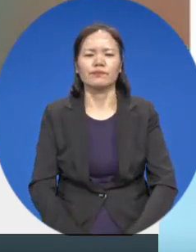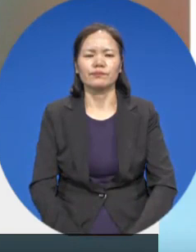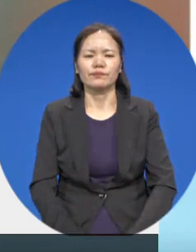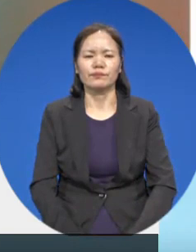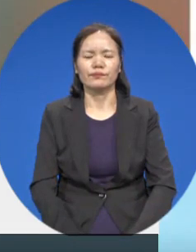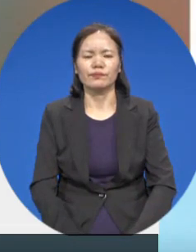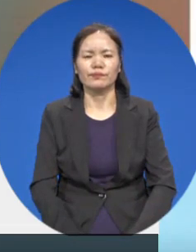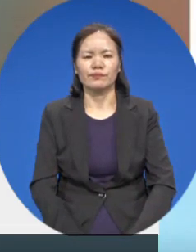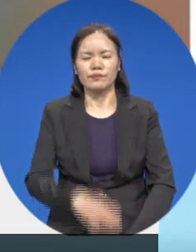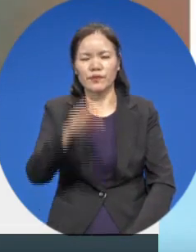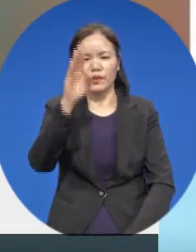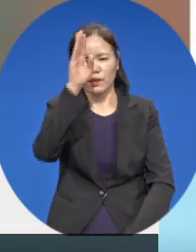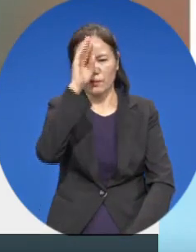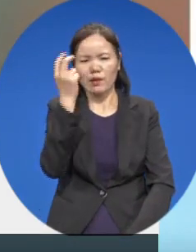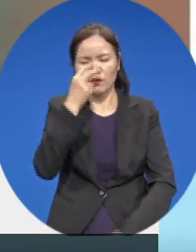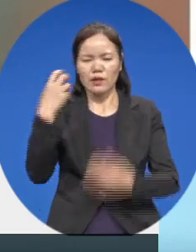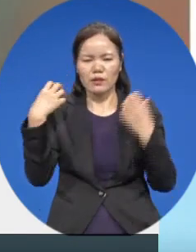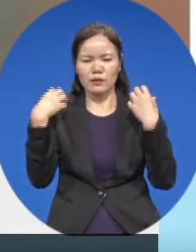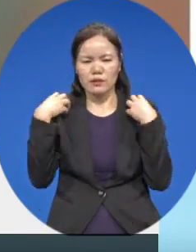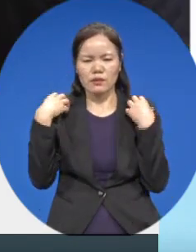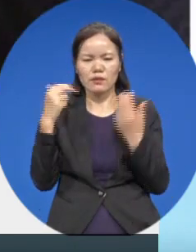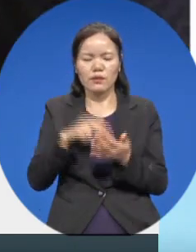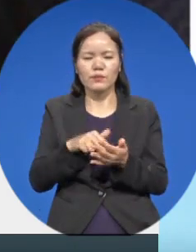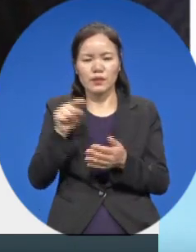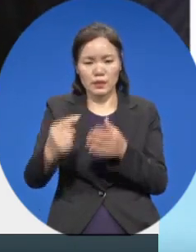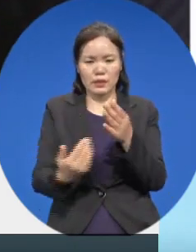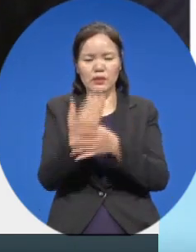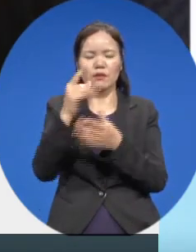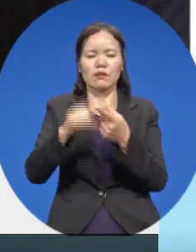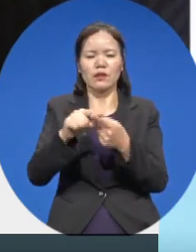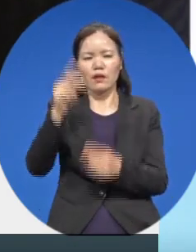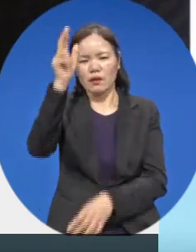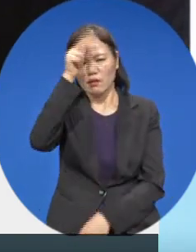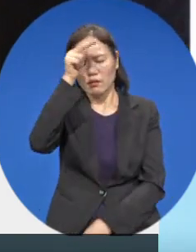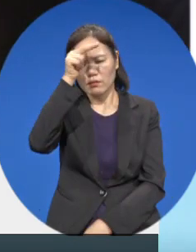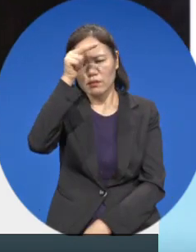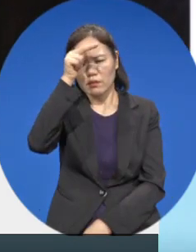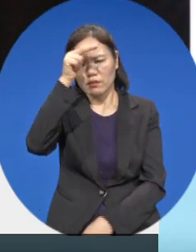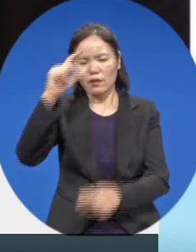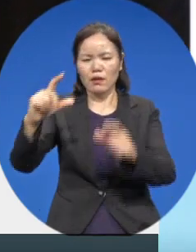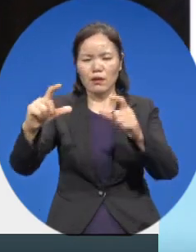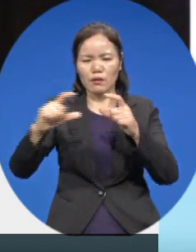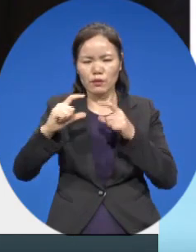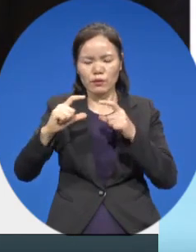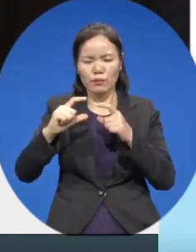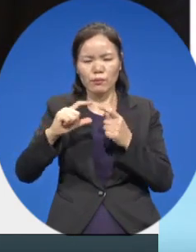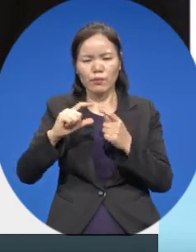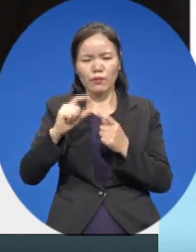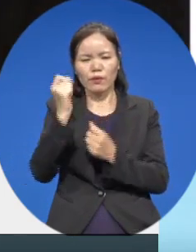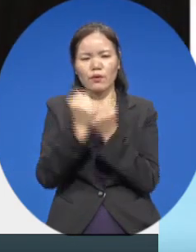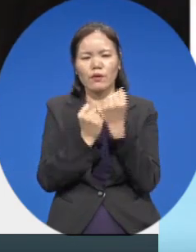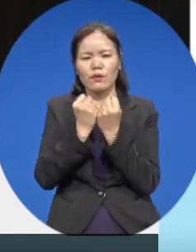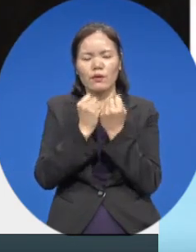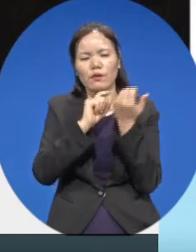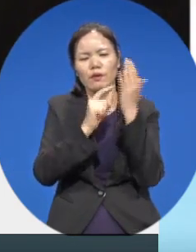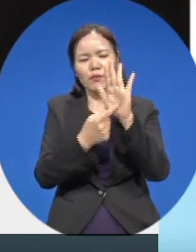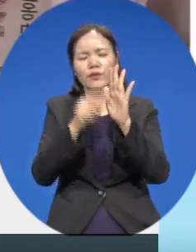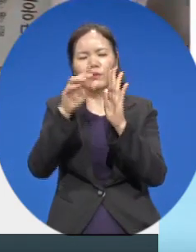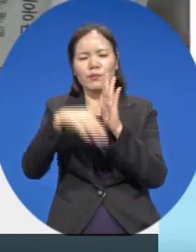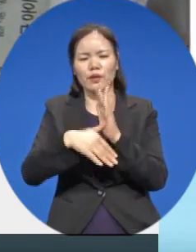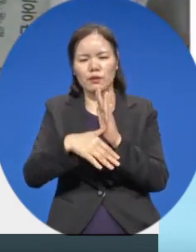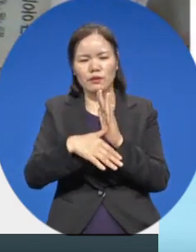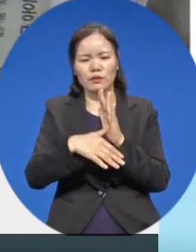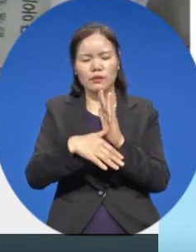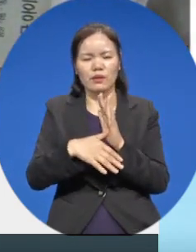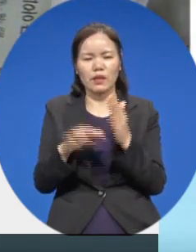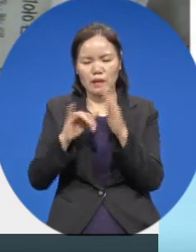이번에 이제 질병관리 층에서 이 학원에 대해서 경찰로부터 이제 통고를 받아가지고 브리핑을 하는 거 과정에서 그 유가족들에게